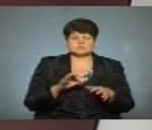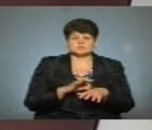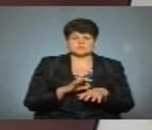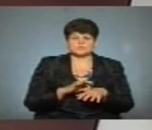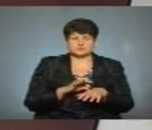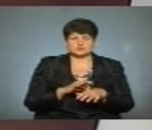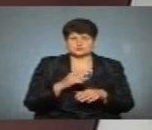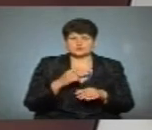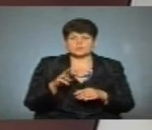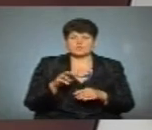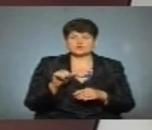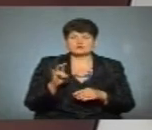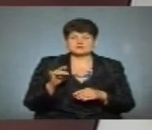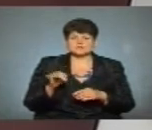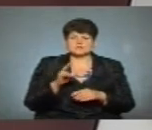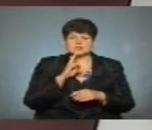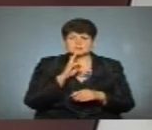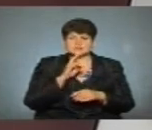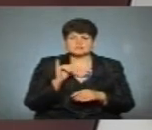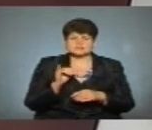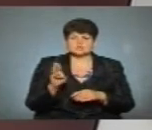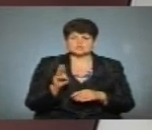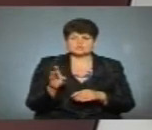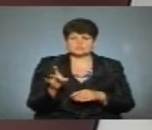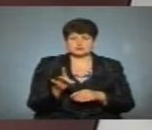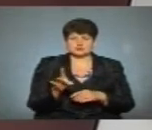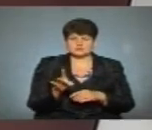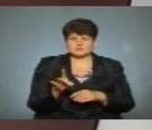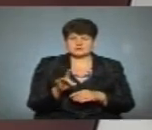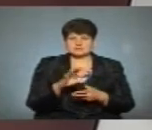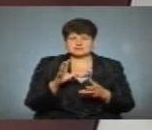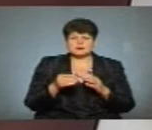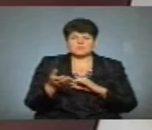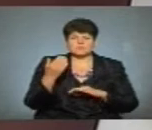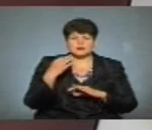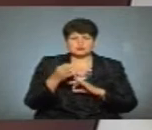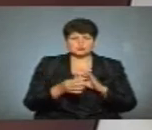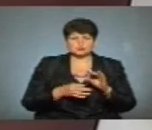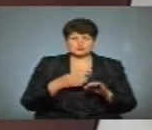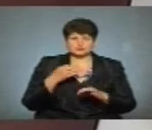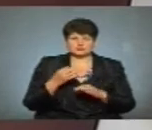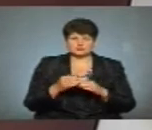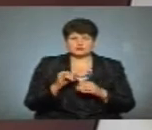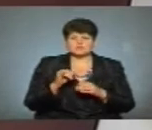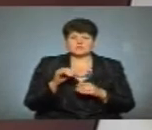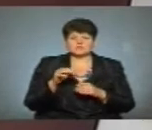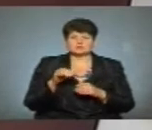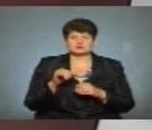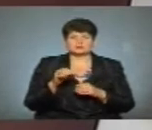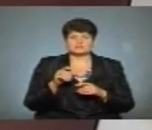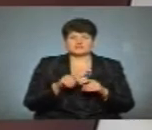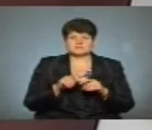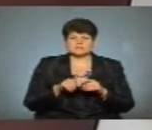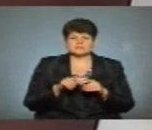словами епідеміолога, у Монастириському, Кременецькому та Шумському районах. За попередню добу методом імуноферментного аналізу